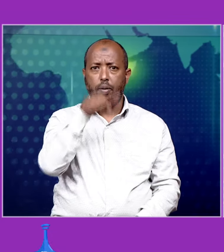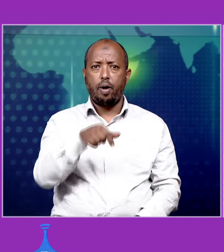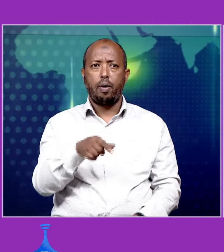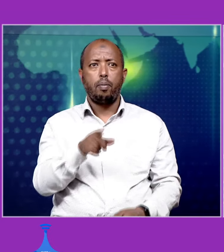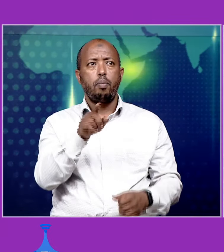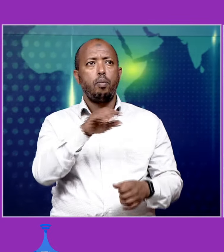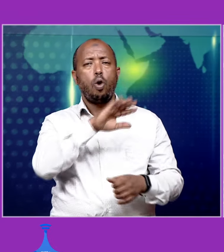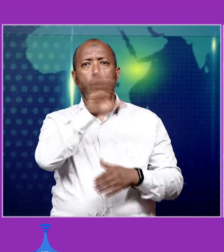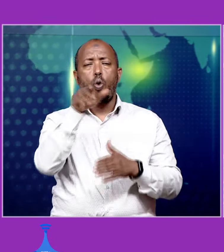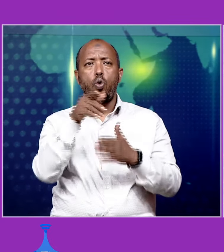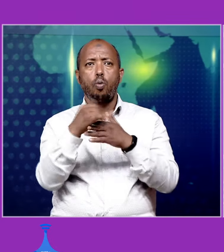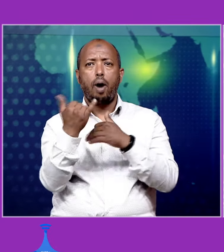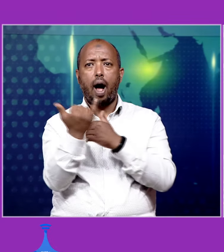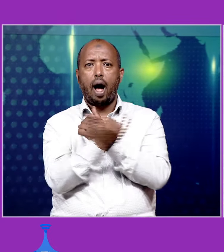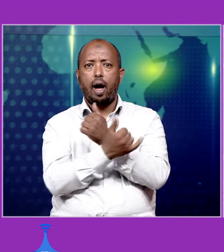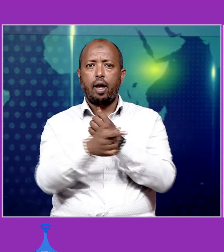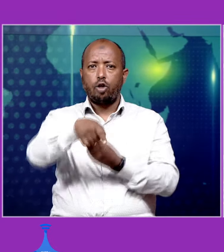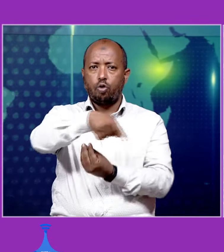በቀጣናው